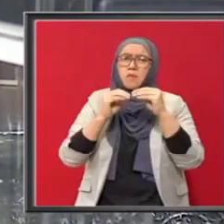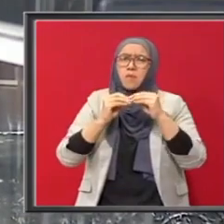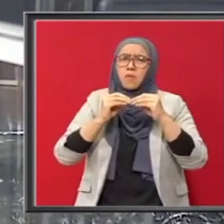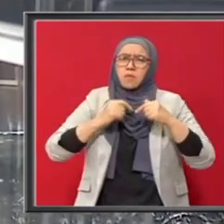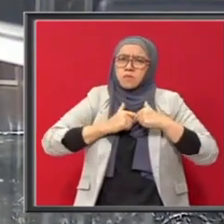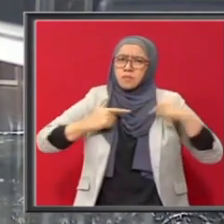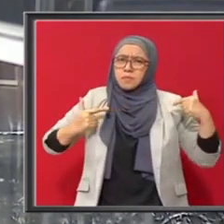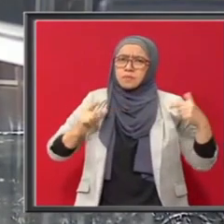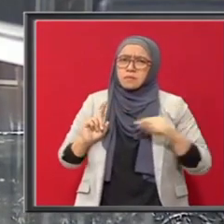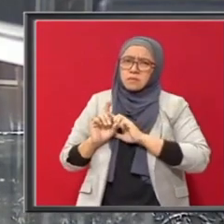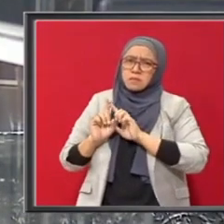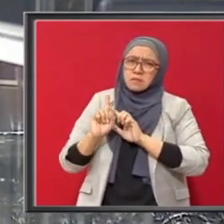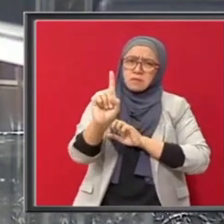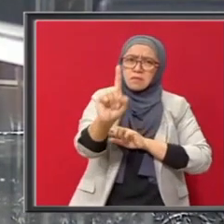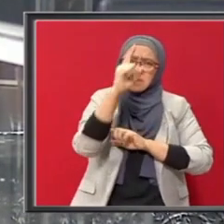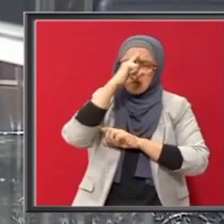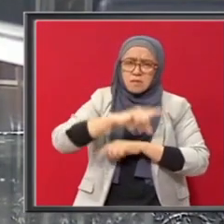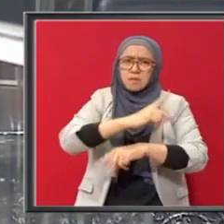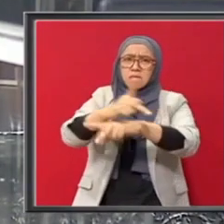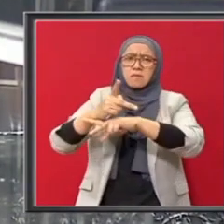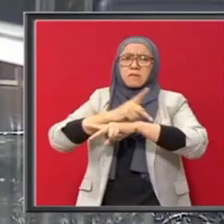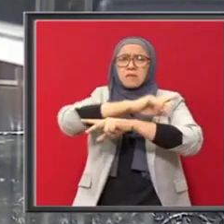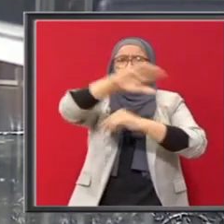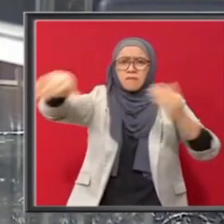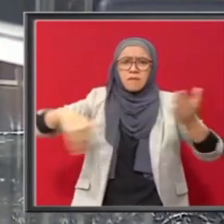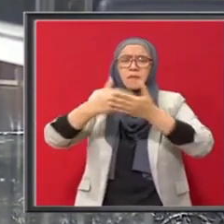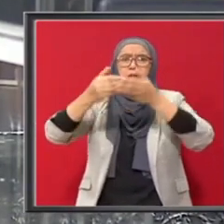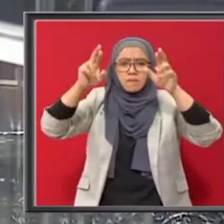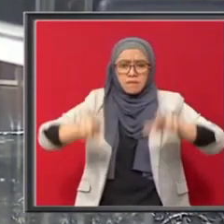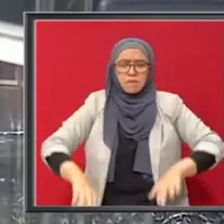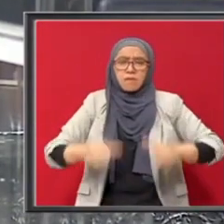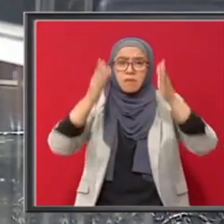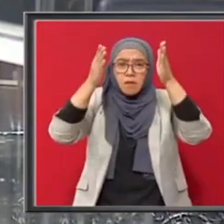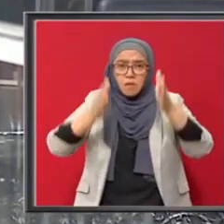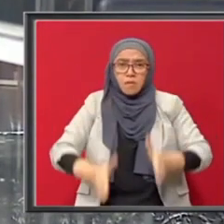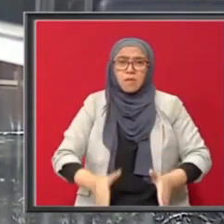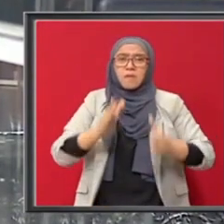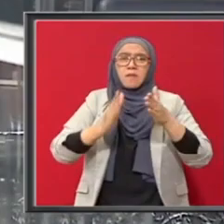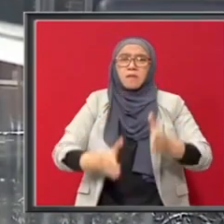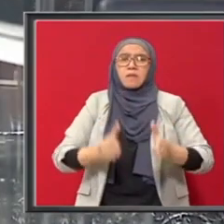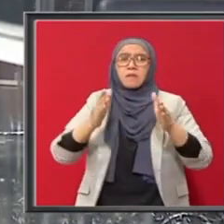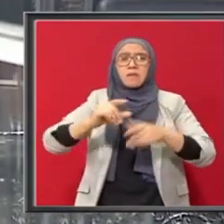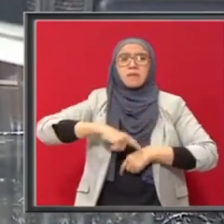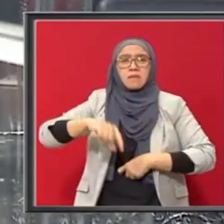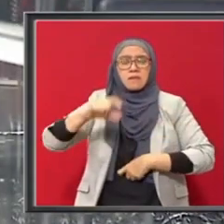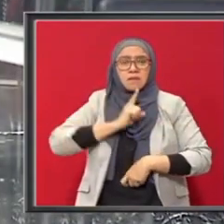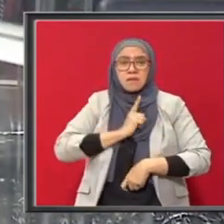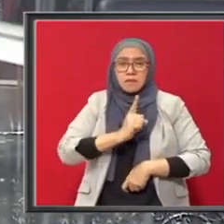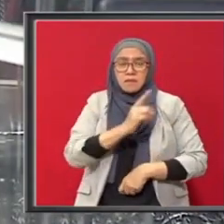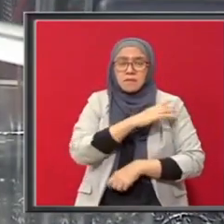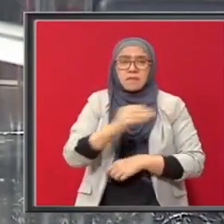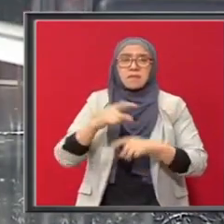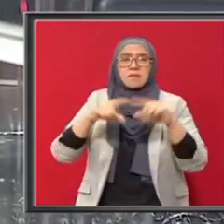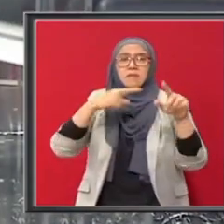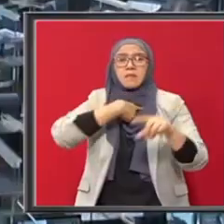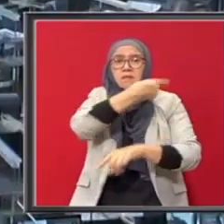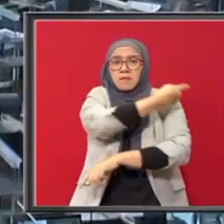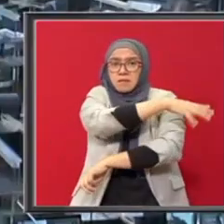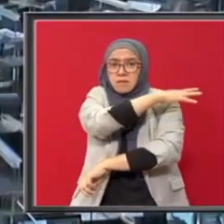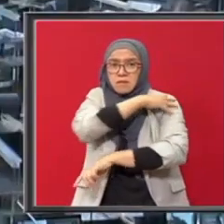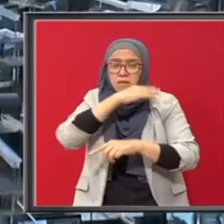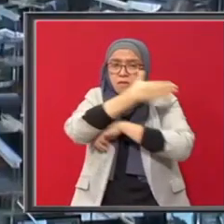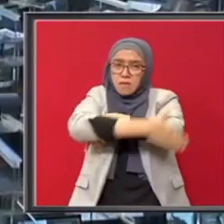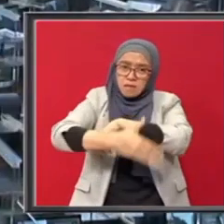untuk membela seluruh umat Islam kuasai negara Palestina dan negara-negara yang ditindas terima kasih